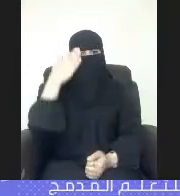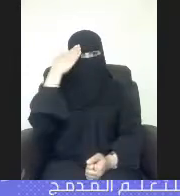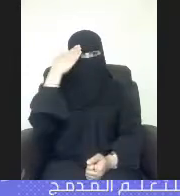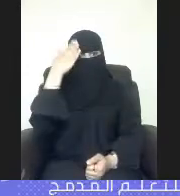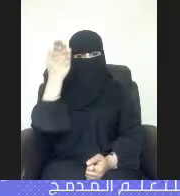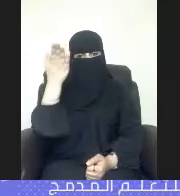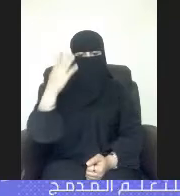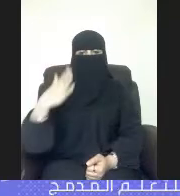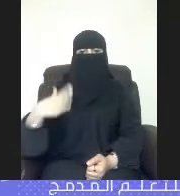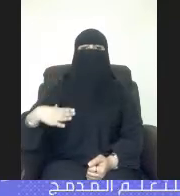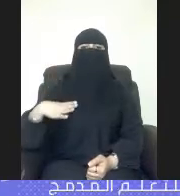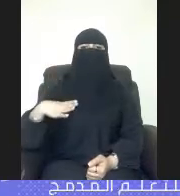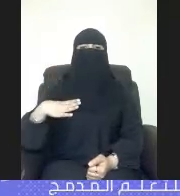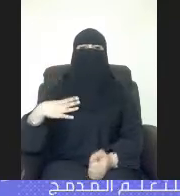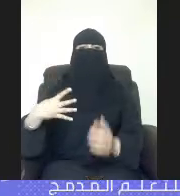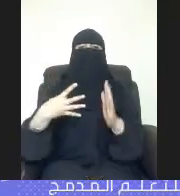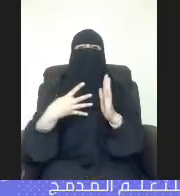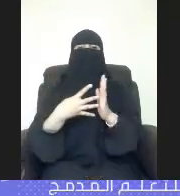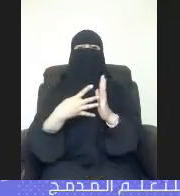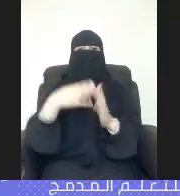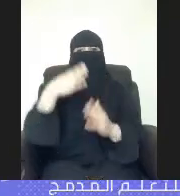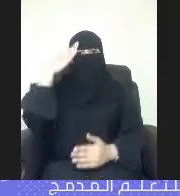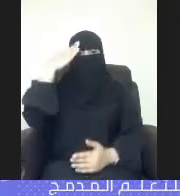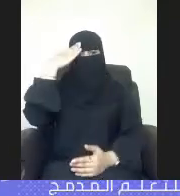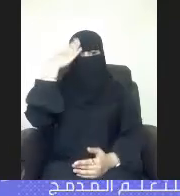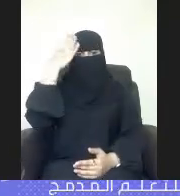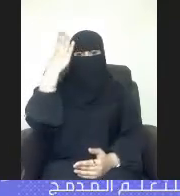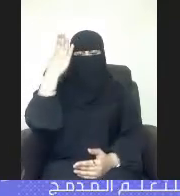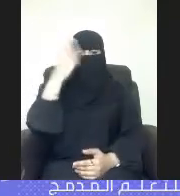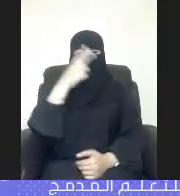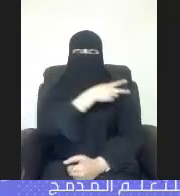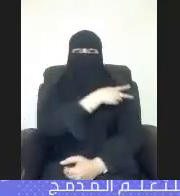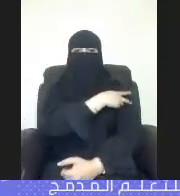على هذا التوجه المبكر. أيضا